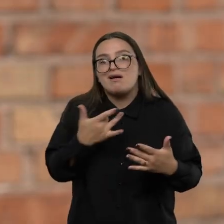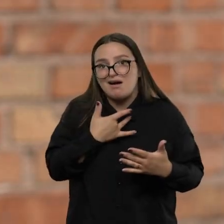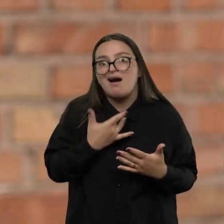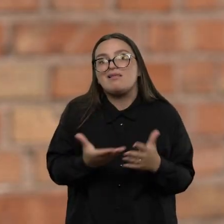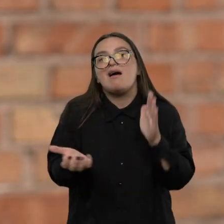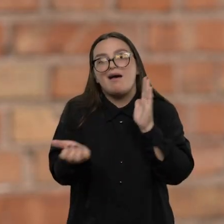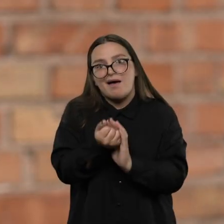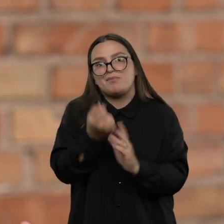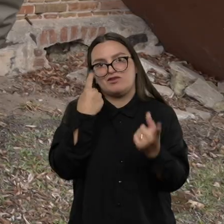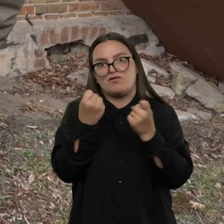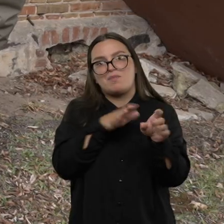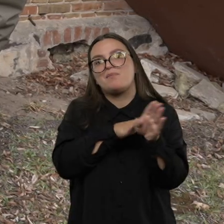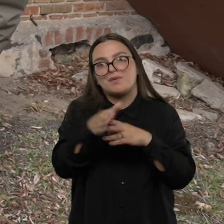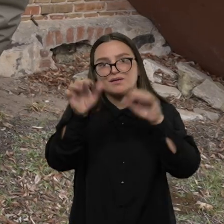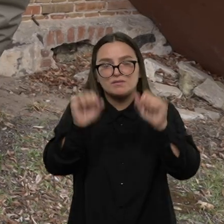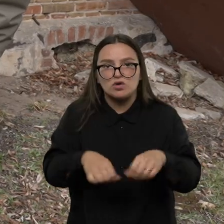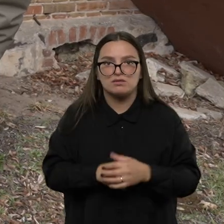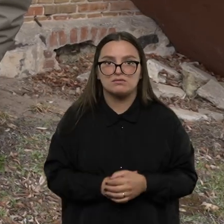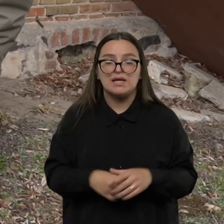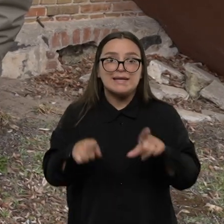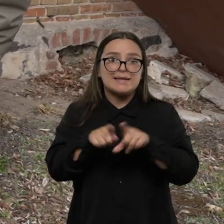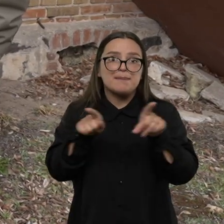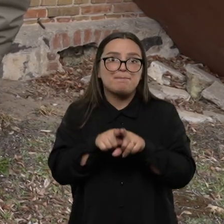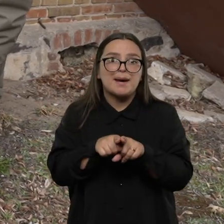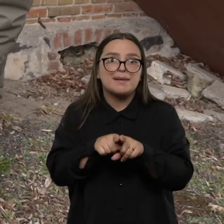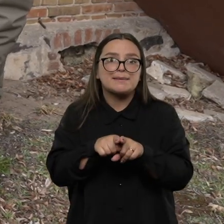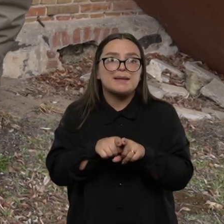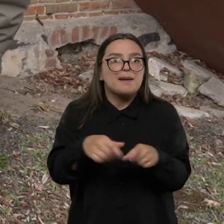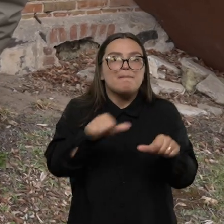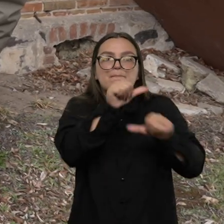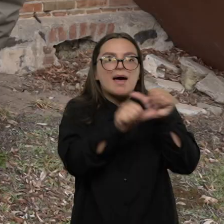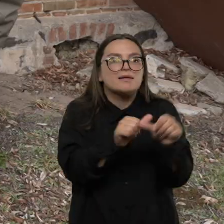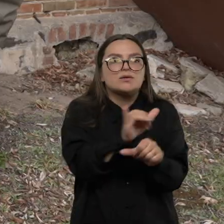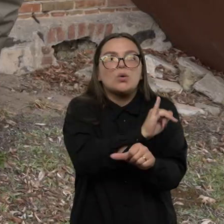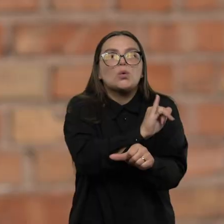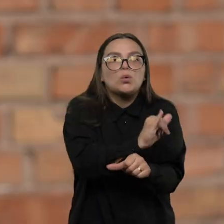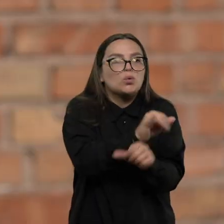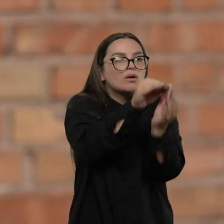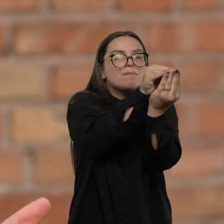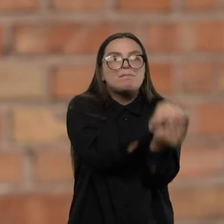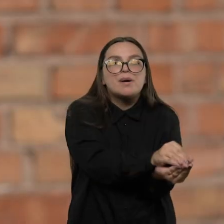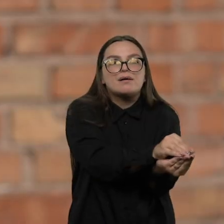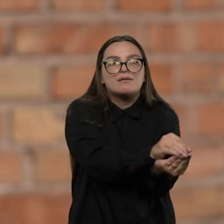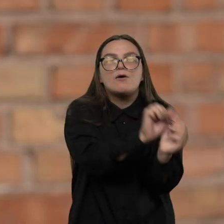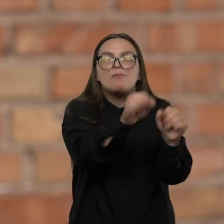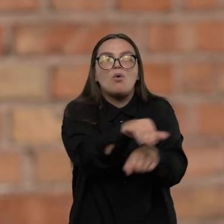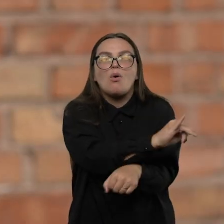tai va tas, kuriais metais, kur galėjo nusitaikyti ir